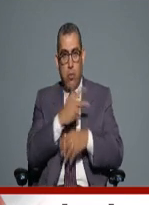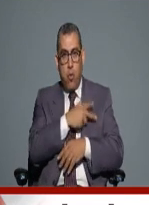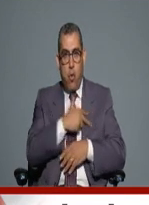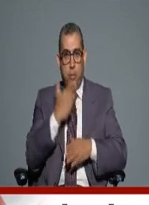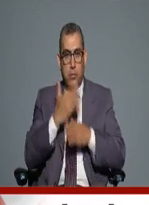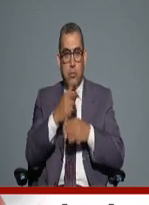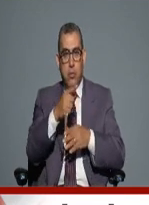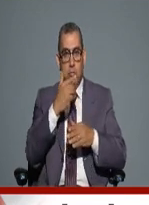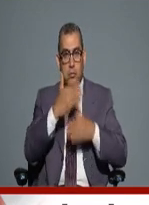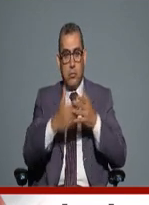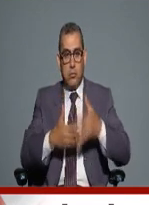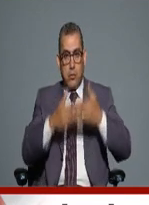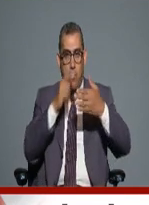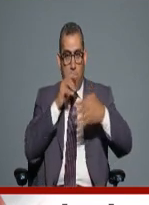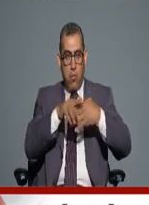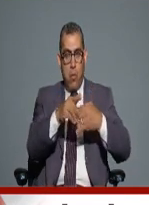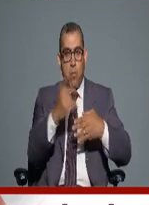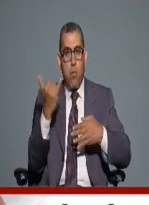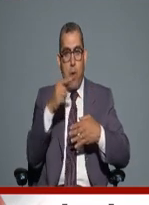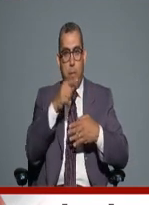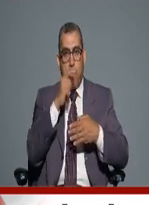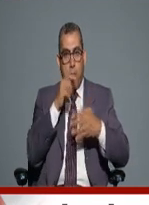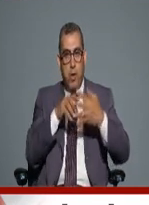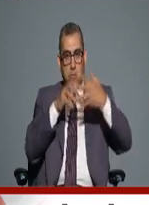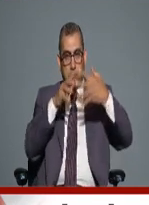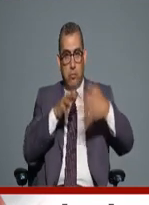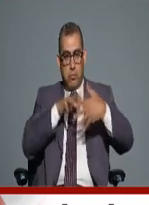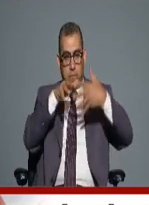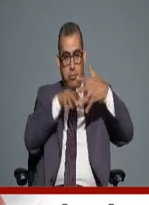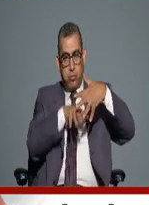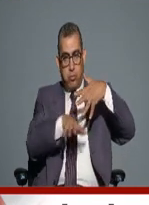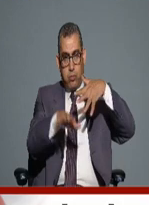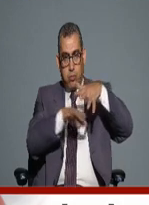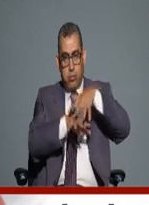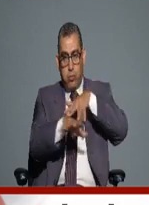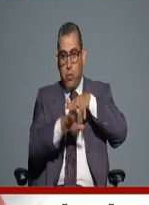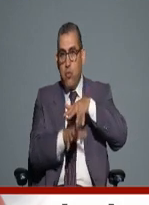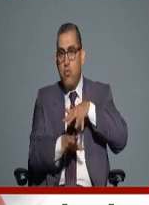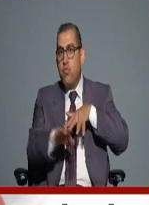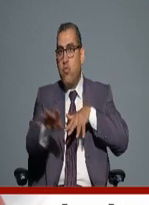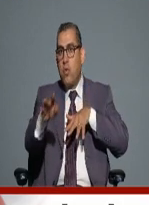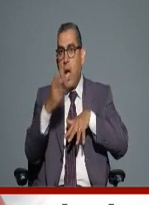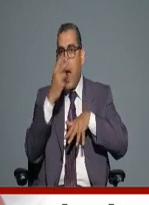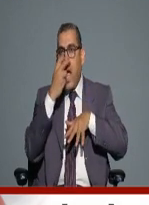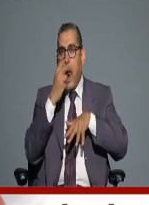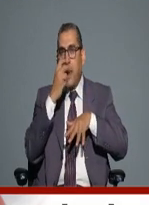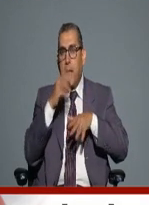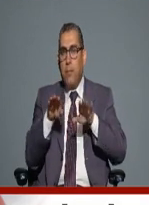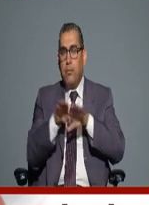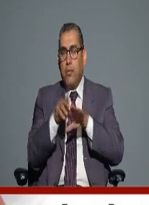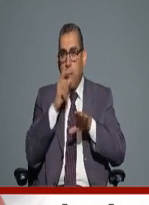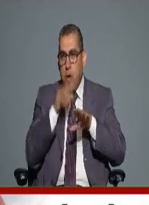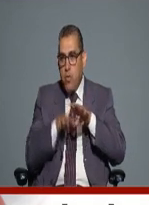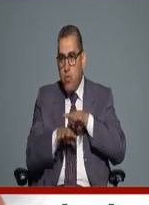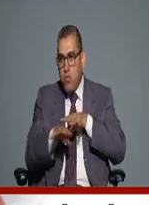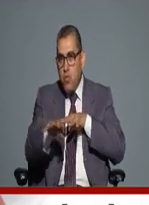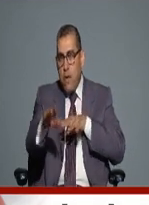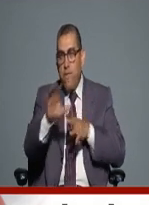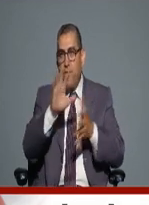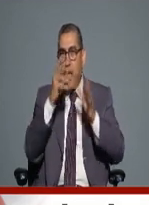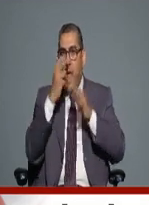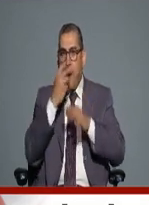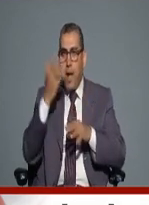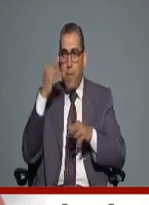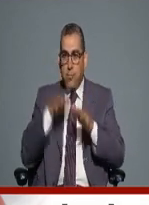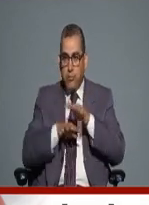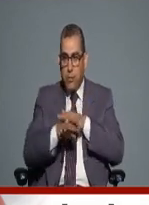أهم منشأ بالنسبة لنا. بتخرج المية من السد العالي بتتجه إلى أقدم منظومة مياه في العالم، أو أحد